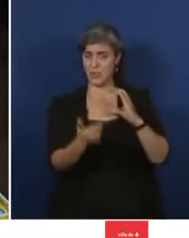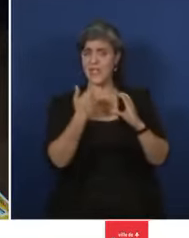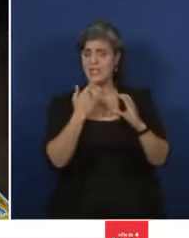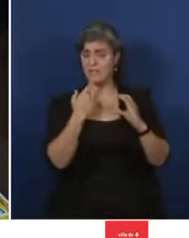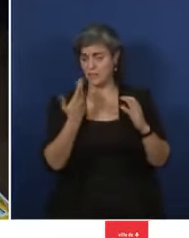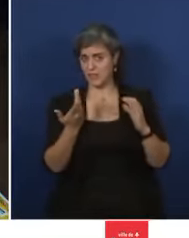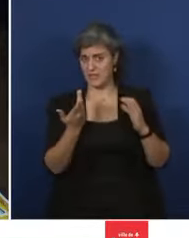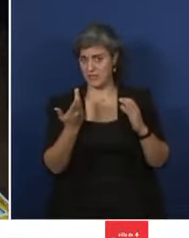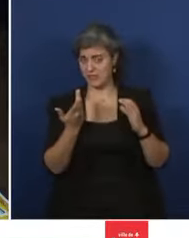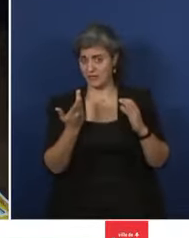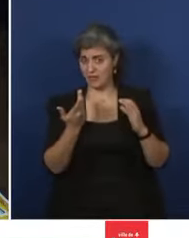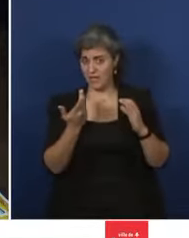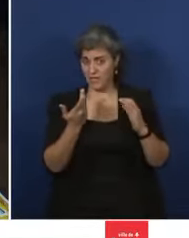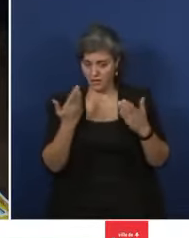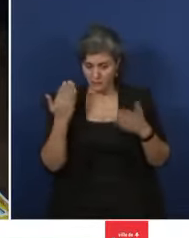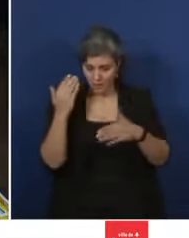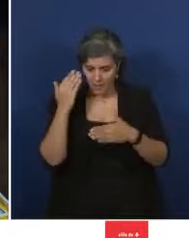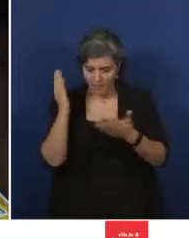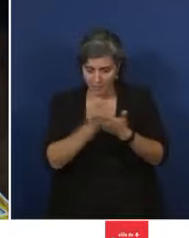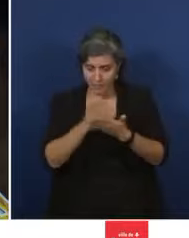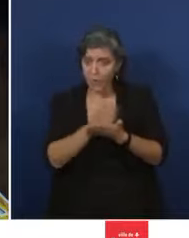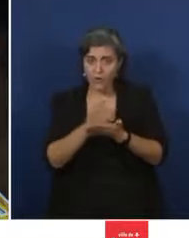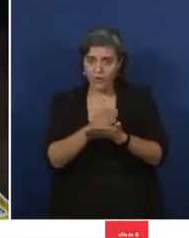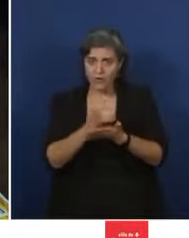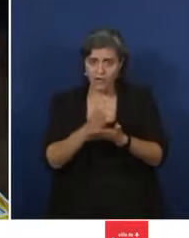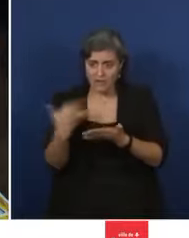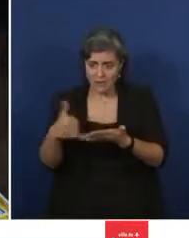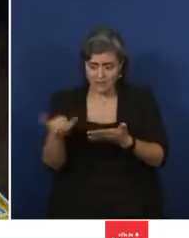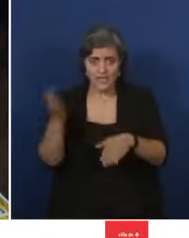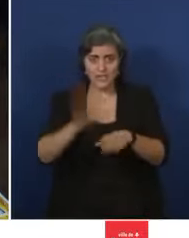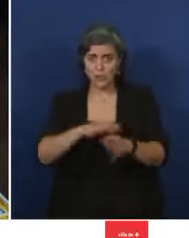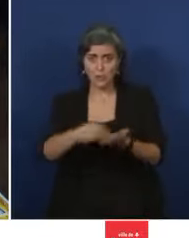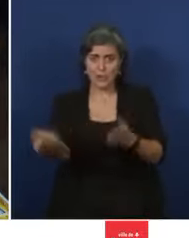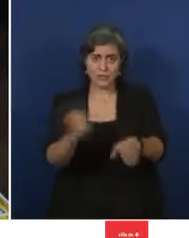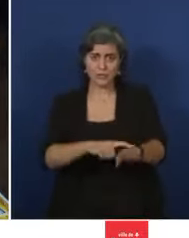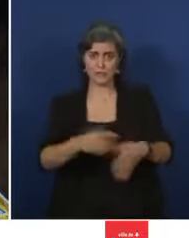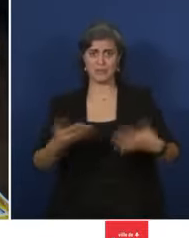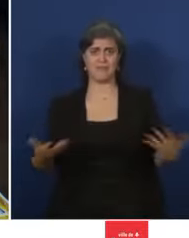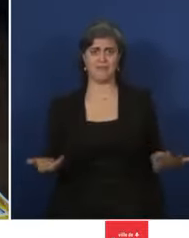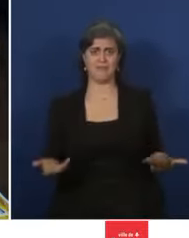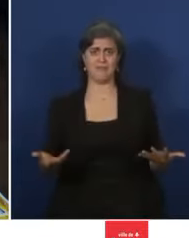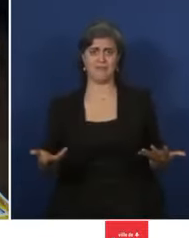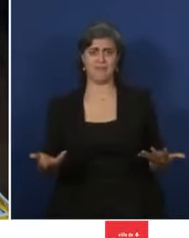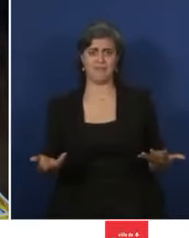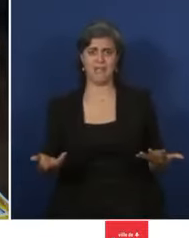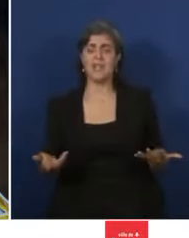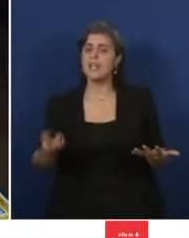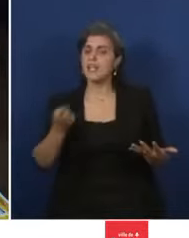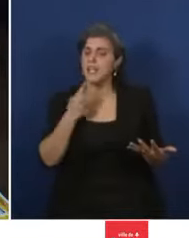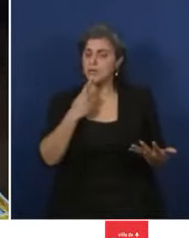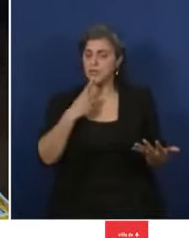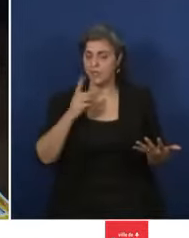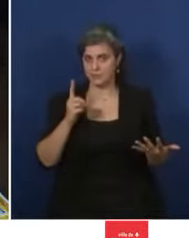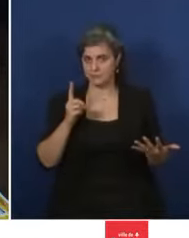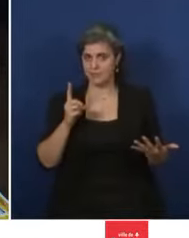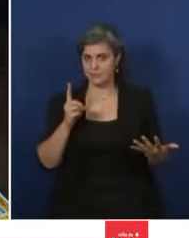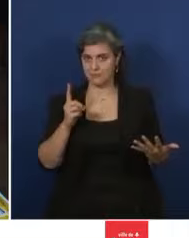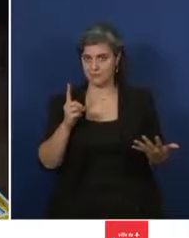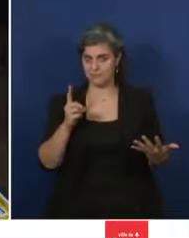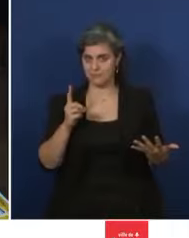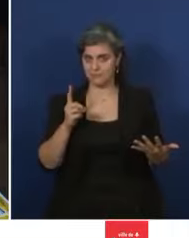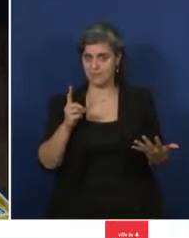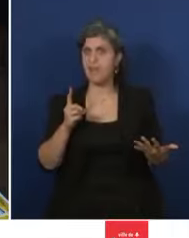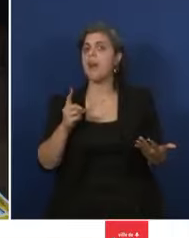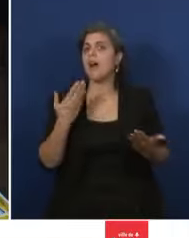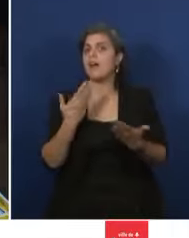avant les bœufs. Parce que si nous ne voulons pas, si nous voulons réussir, parce qu'il ne s'agit pas de